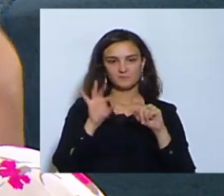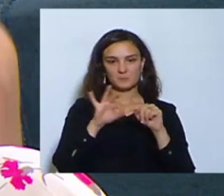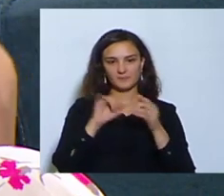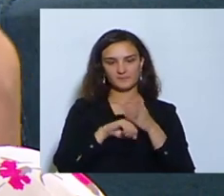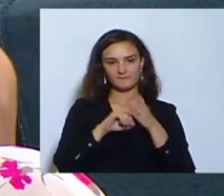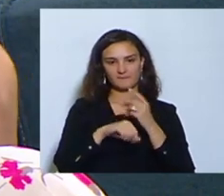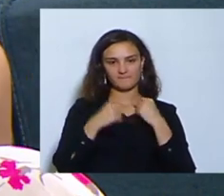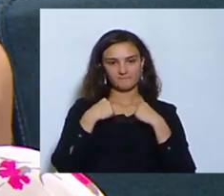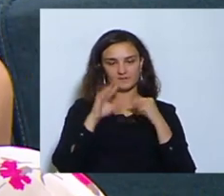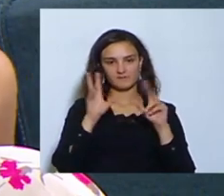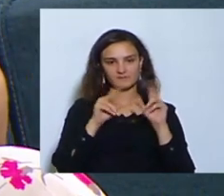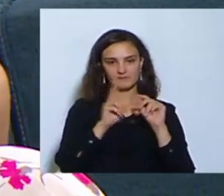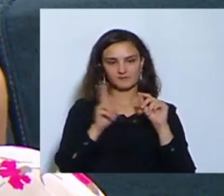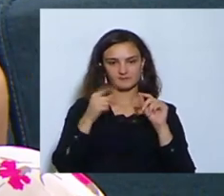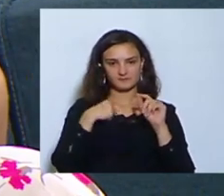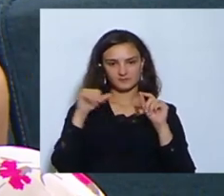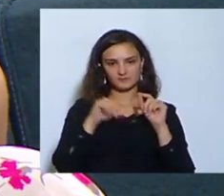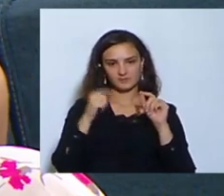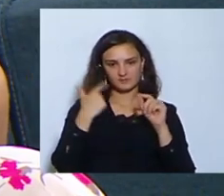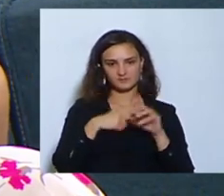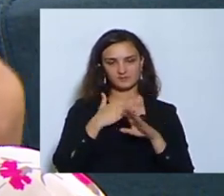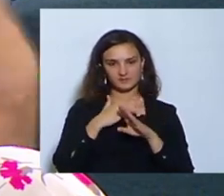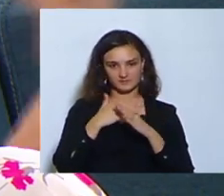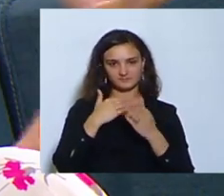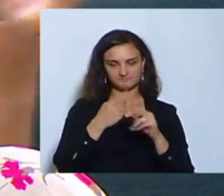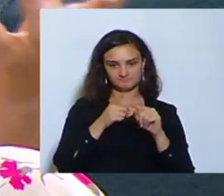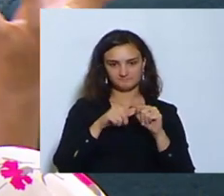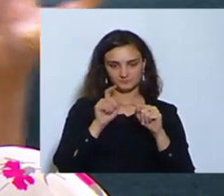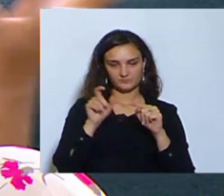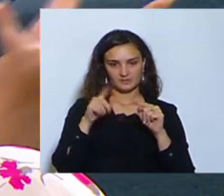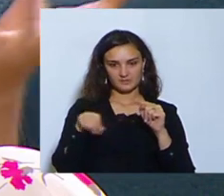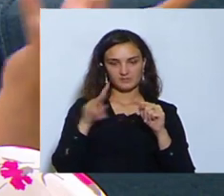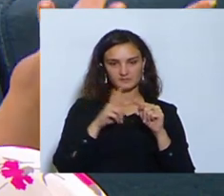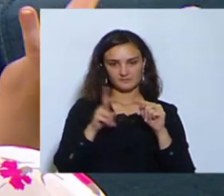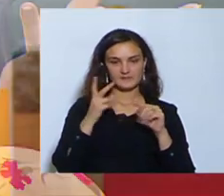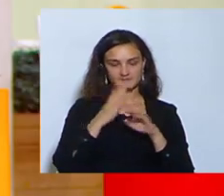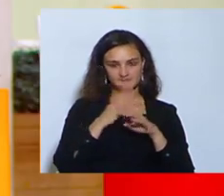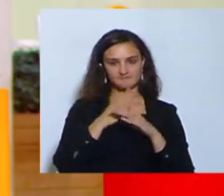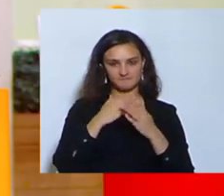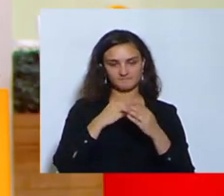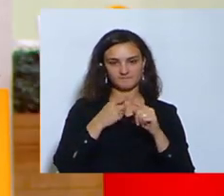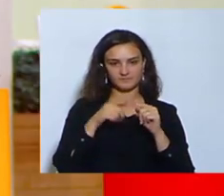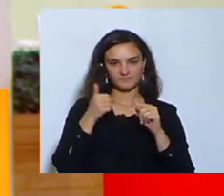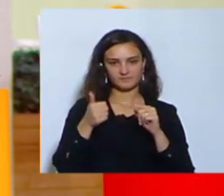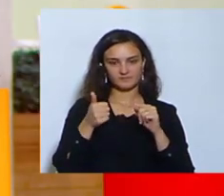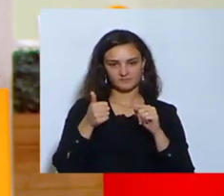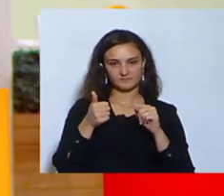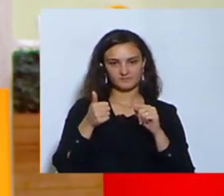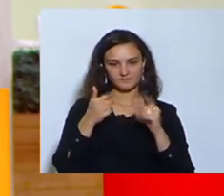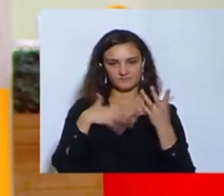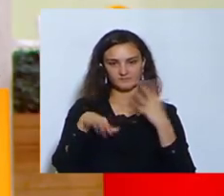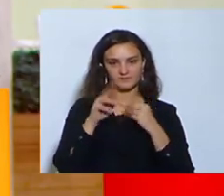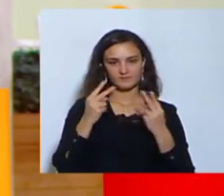გამო მე არ ვთვლი რომ მე ვიღაცაზე ცუდი ადამიანი ვარ, ხო? ანუ ადამიანები ვინც ვართ უფრო მეტაკლებად. რაგარია ეს რომ თქვი, ანუ ყველა